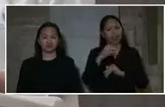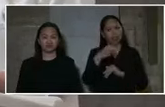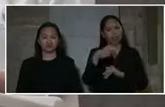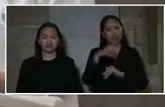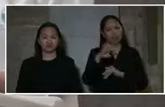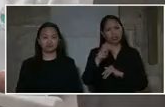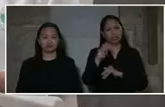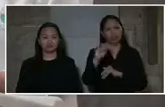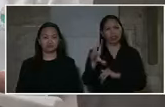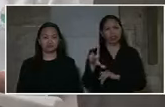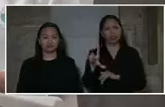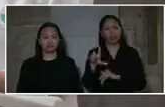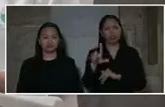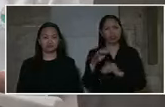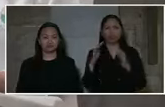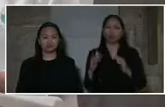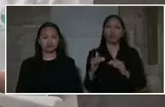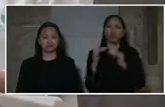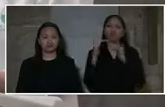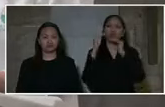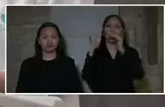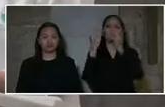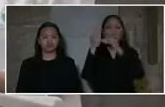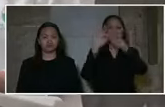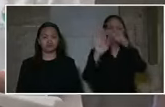sa kaitaasan ng langit.